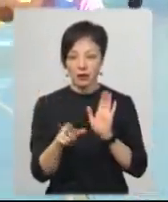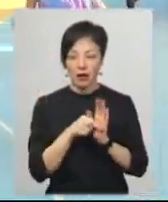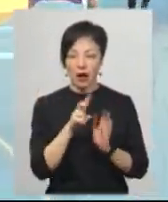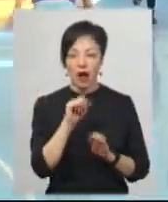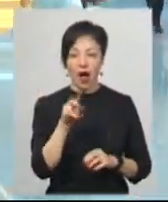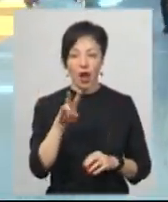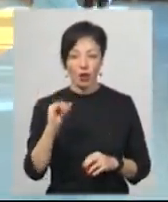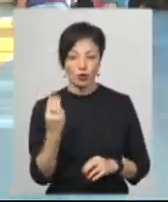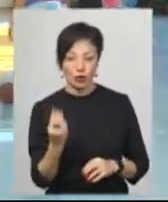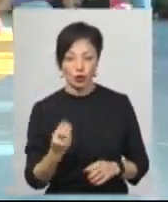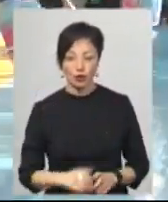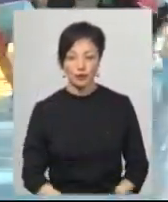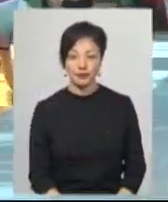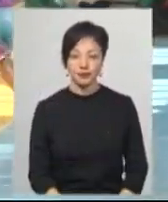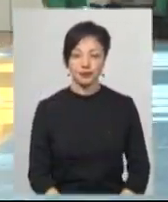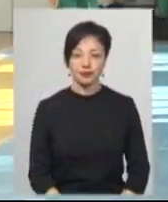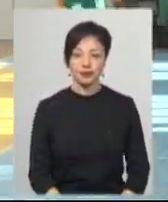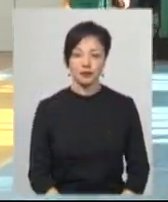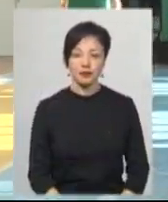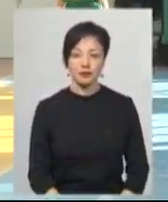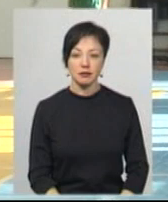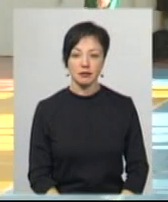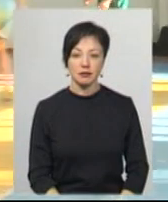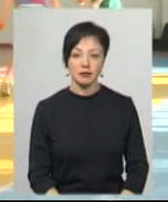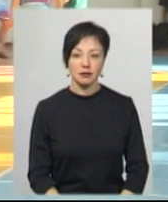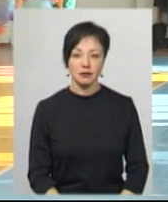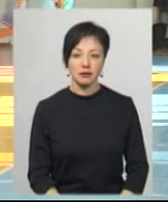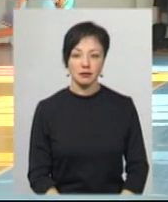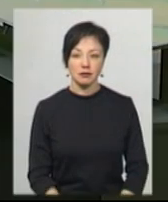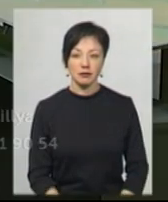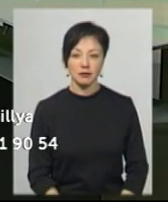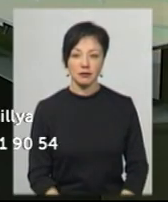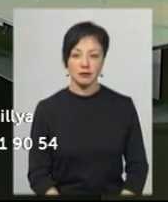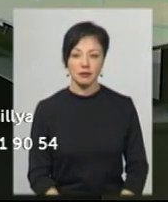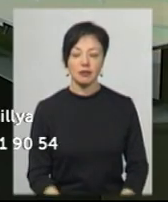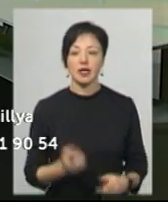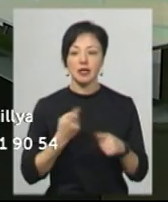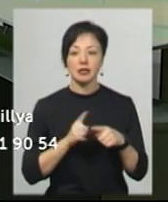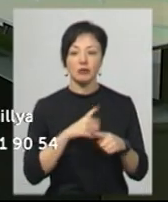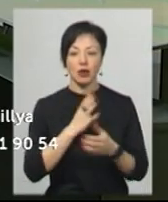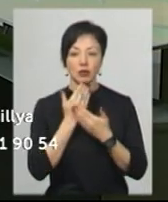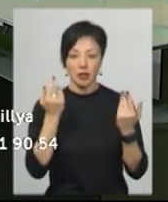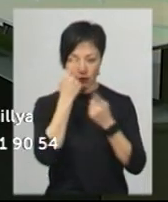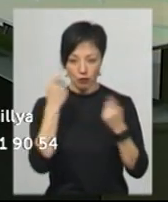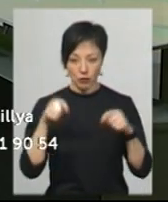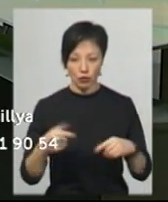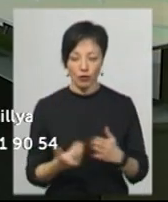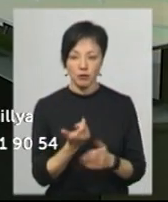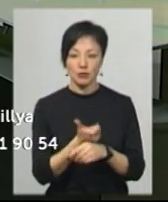«Калуш-ПНУ». Анастасія Зброд, Дем'ян Цегольник. Новини на Суспільному. Хмельницький. Це була остання інформація